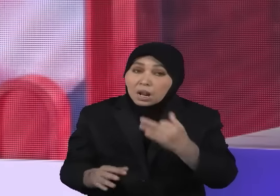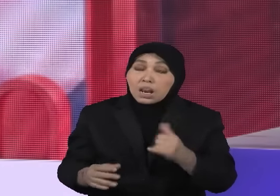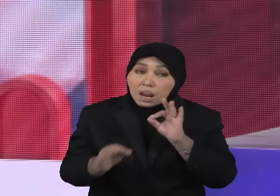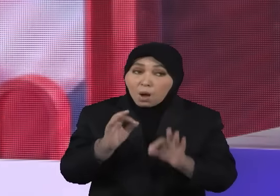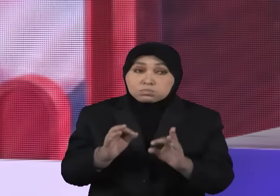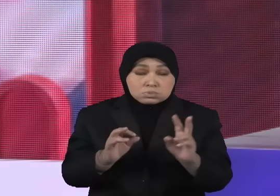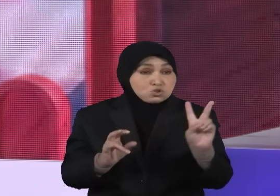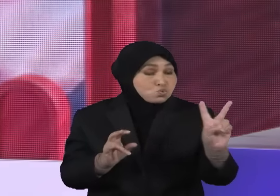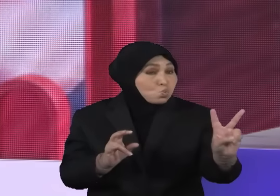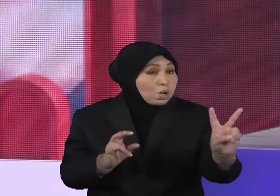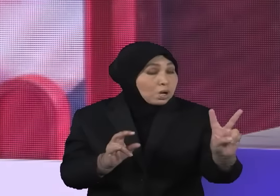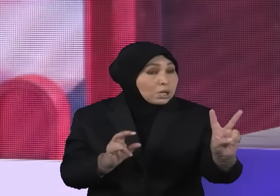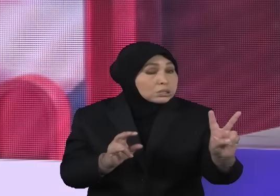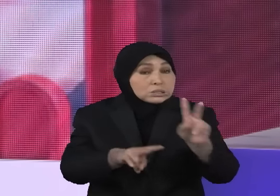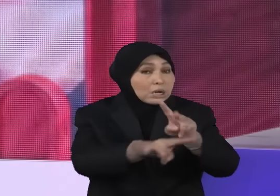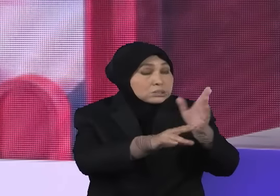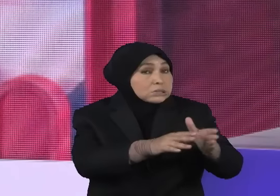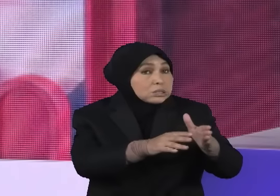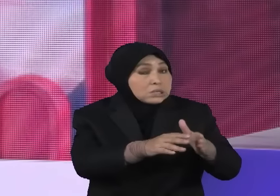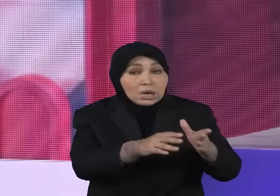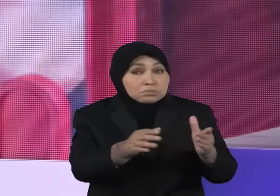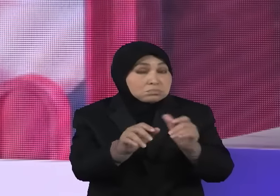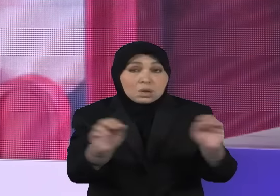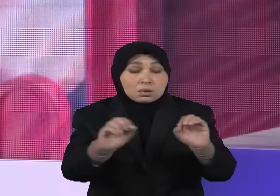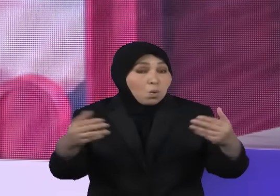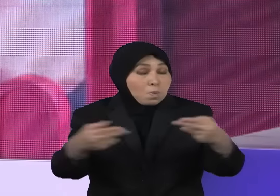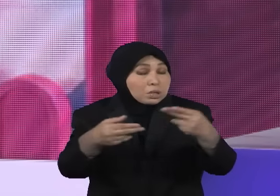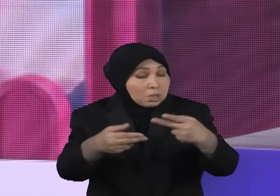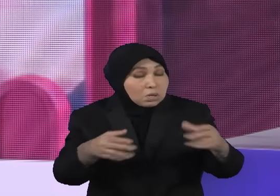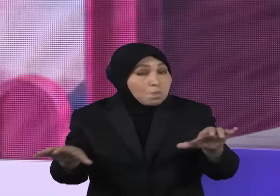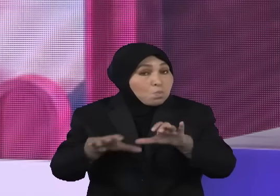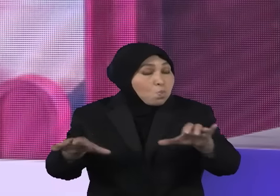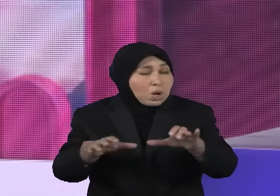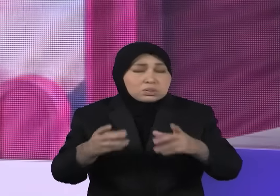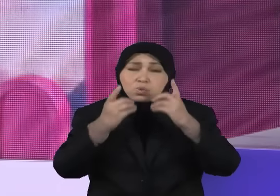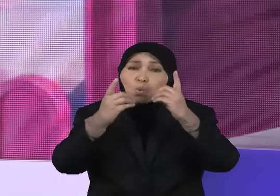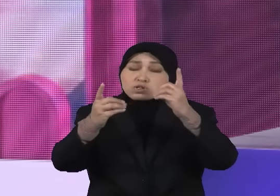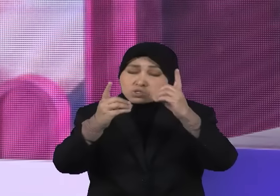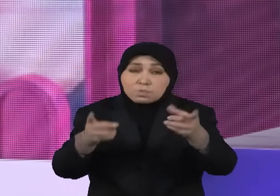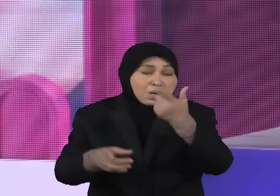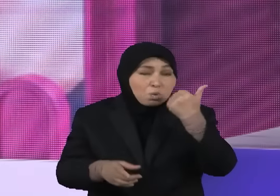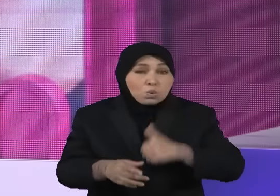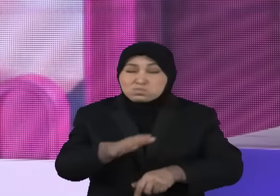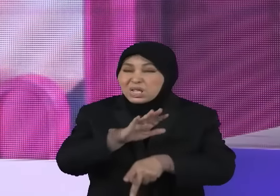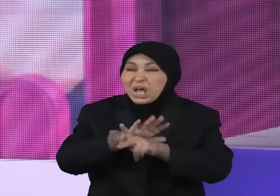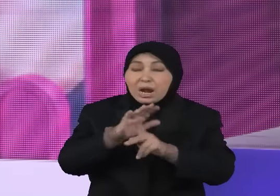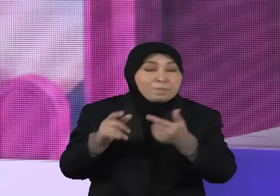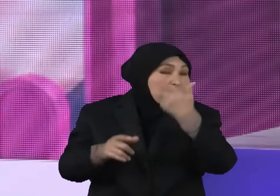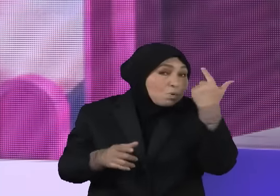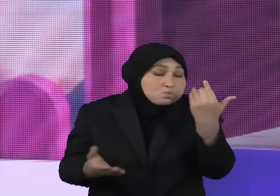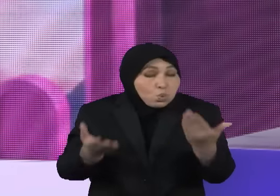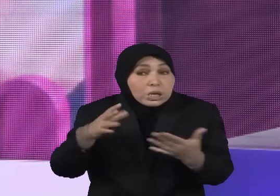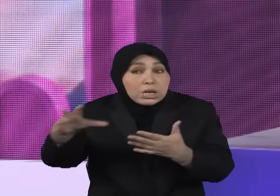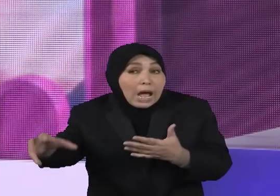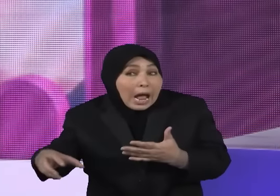bahawa saksi yang sebelum ini melakukan apa yang dinamakan ithma sebagai dosa kerana berkhianat, kerana mungkin